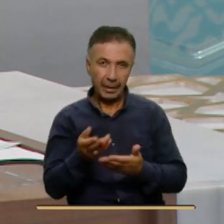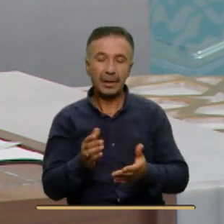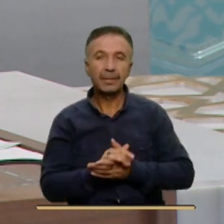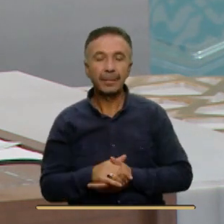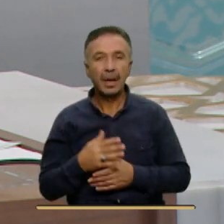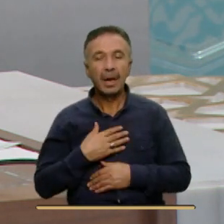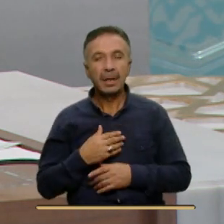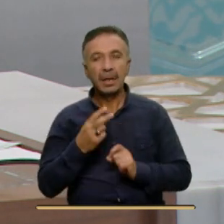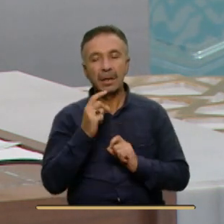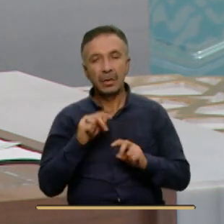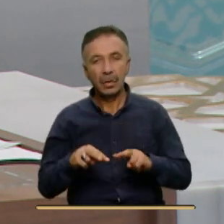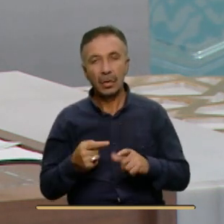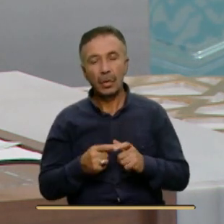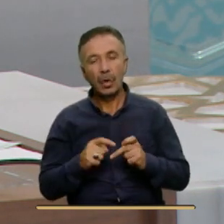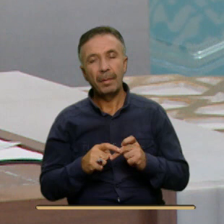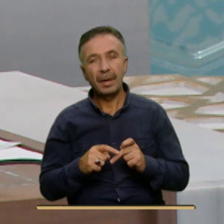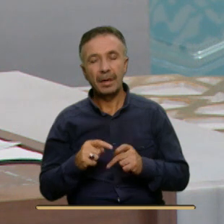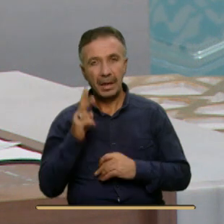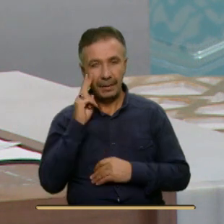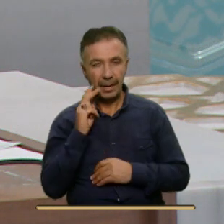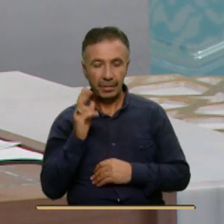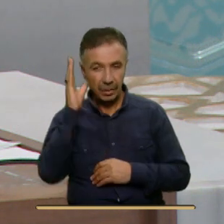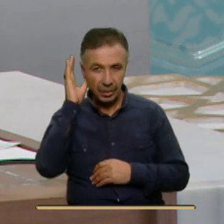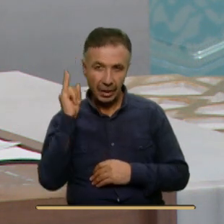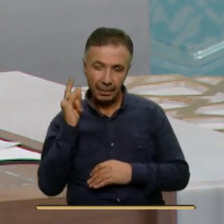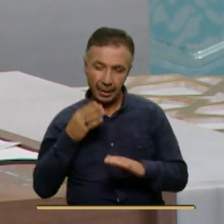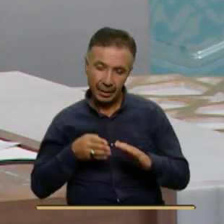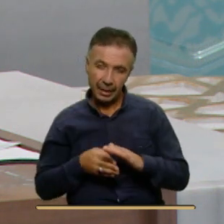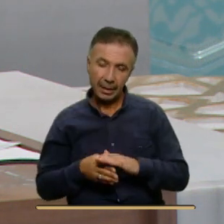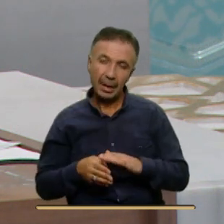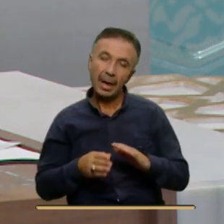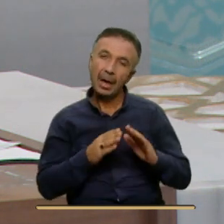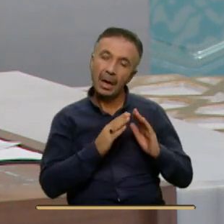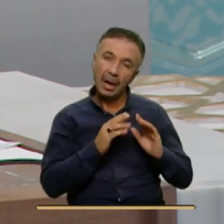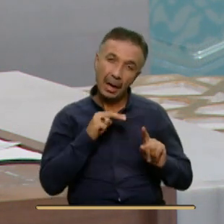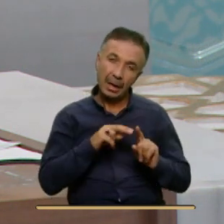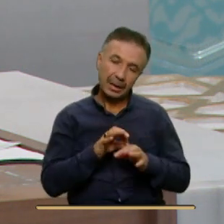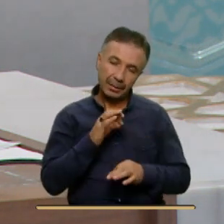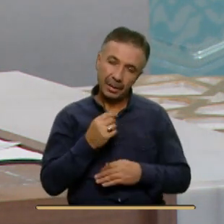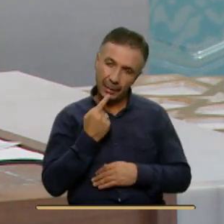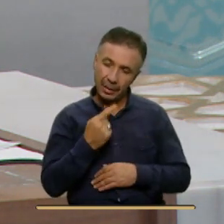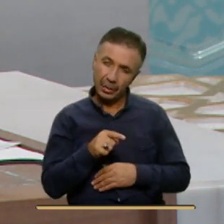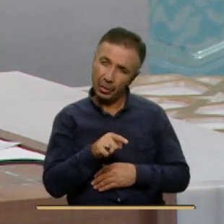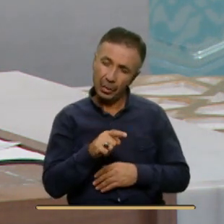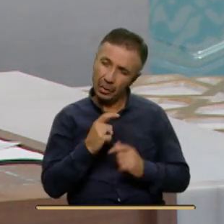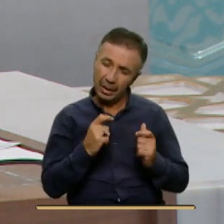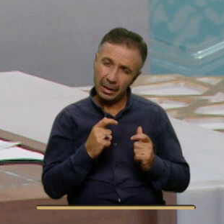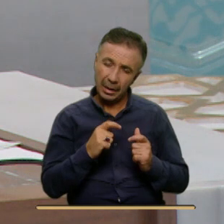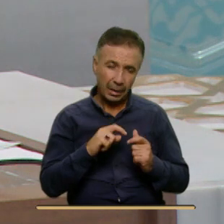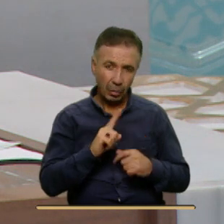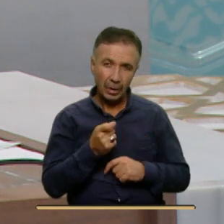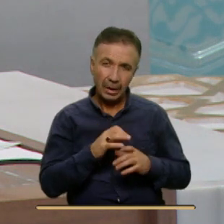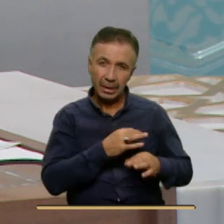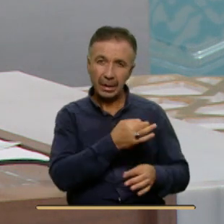Hazreti Ömer Efendimiz camiye girince ashabtan birisi, ya Resulallah, orada bulunan insanlar